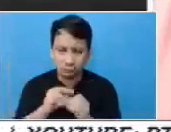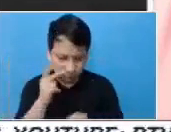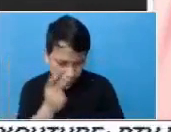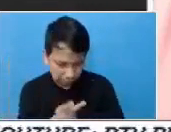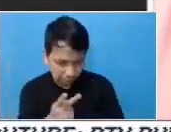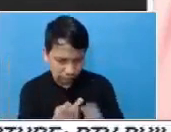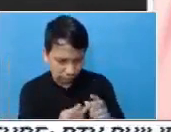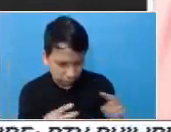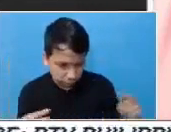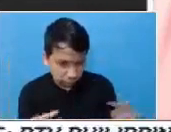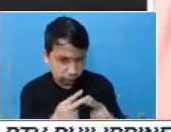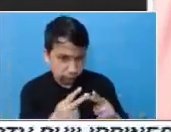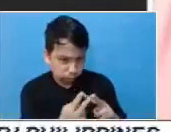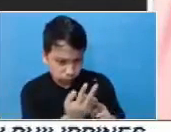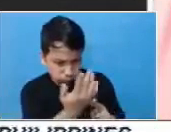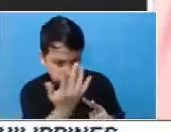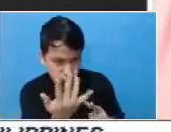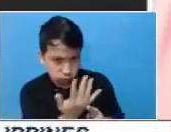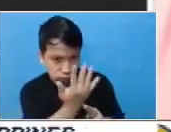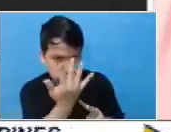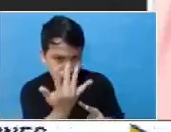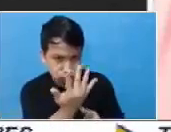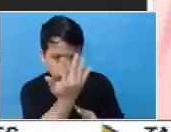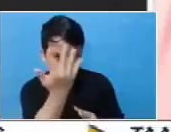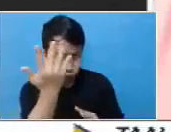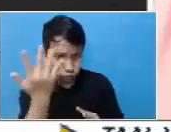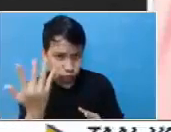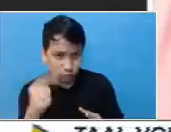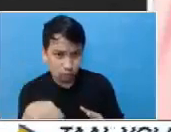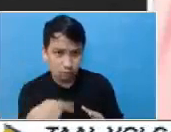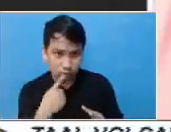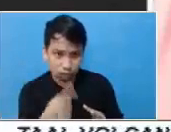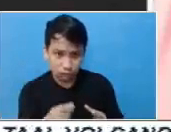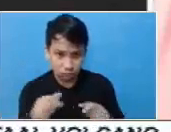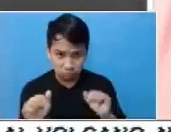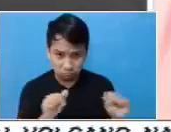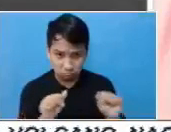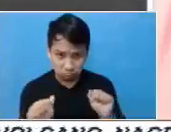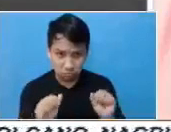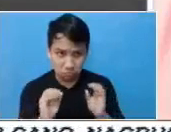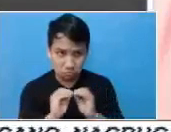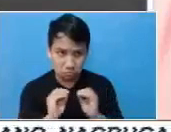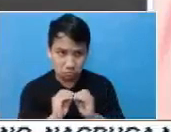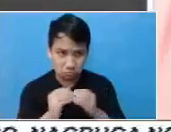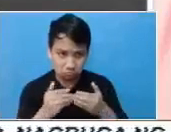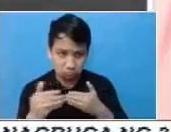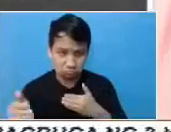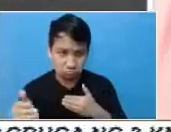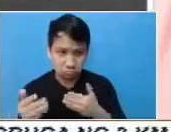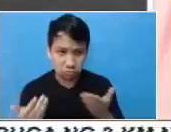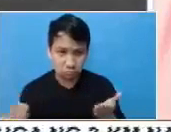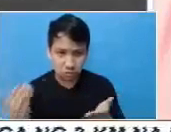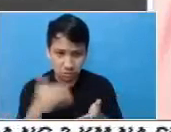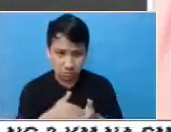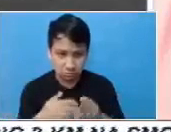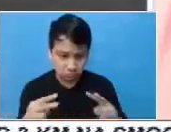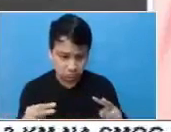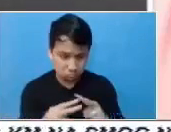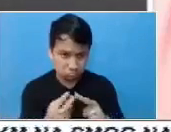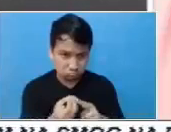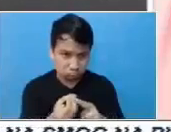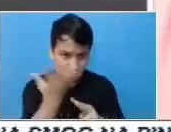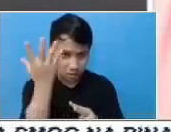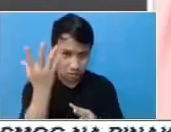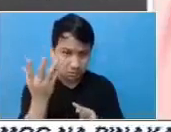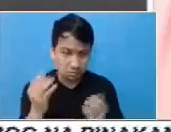ng steam-driven or gas explosion dyan sa Taal Volcano. Ang gas po ay mainit at nagpapainit din at